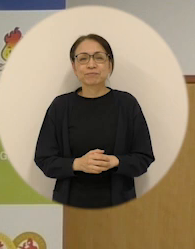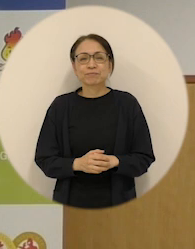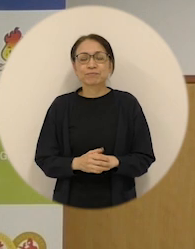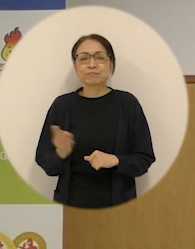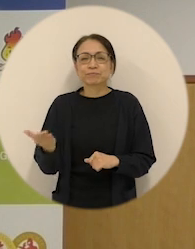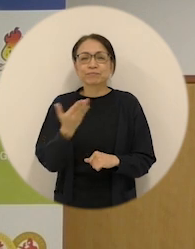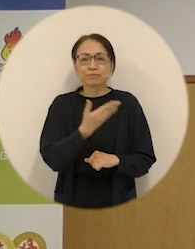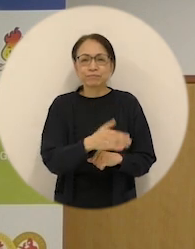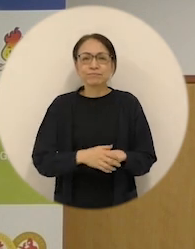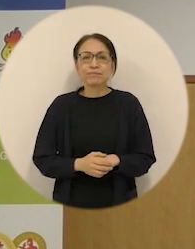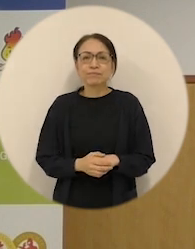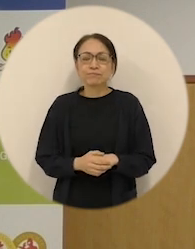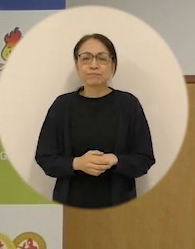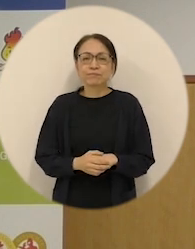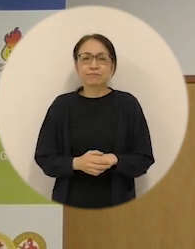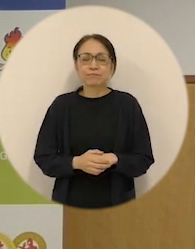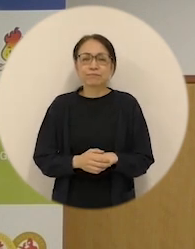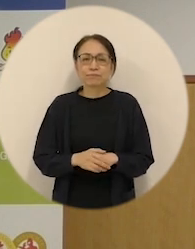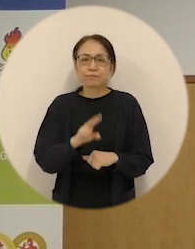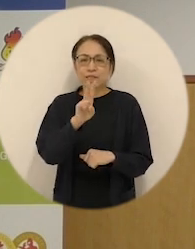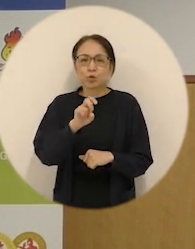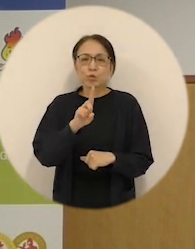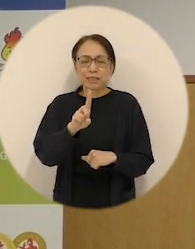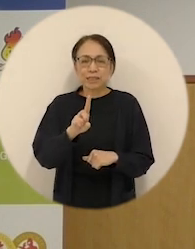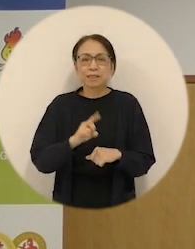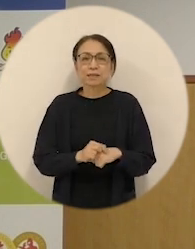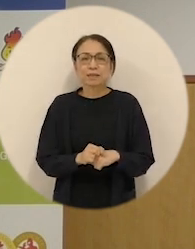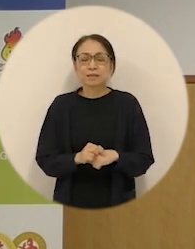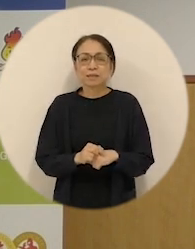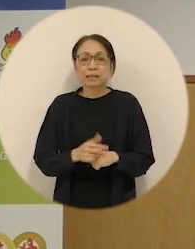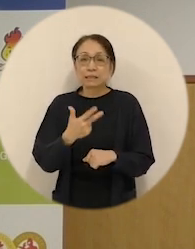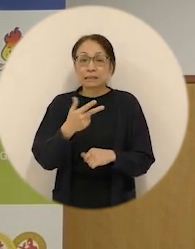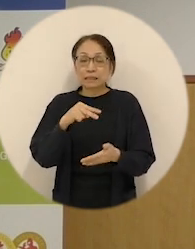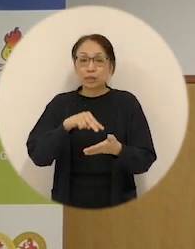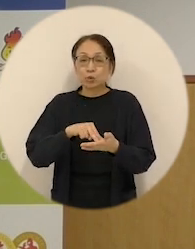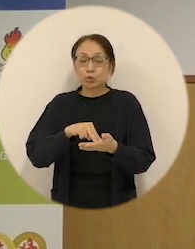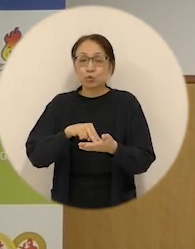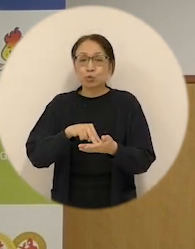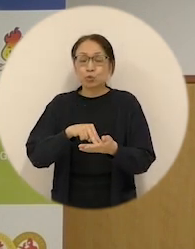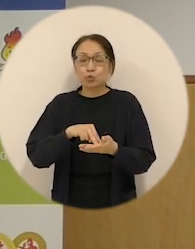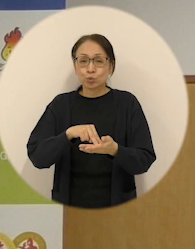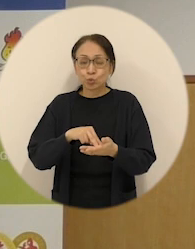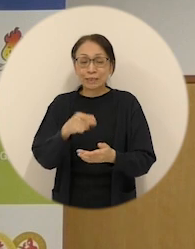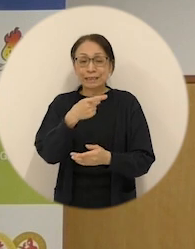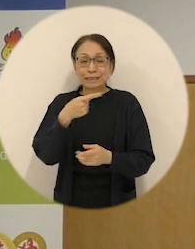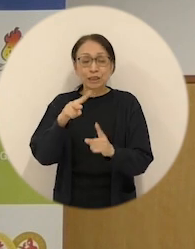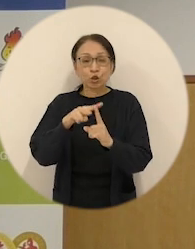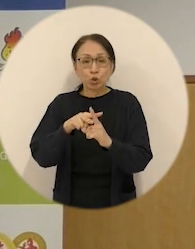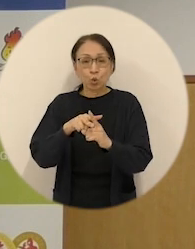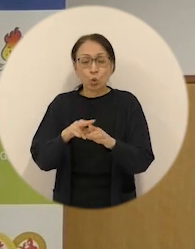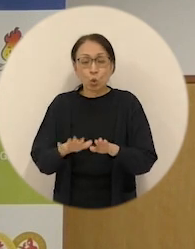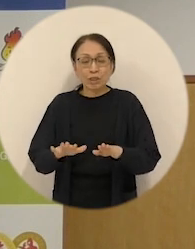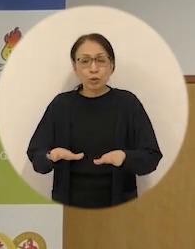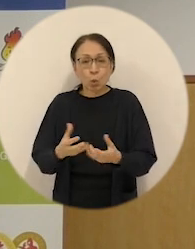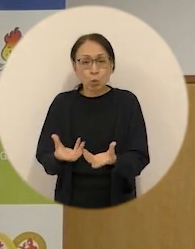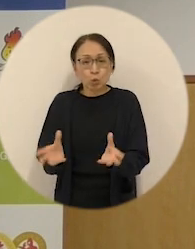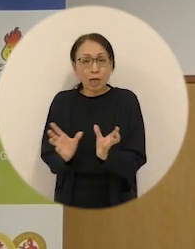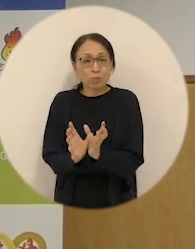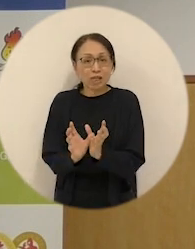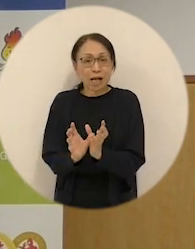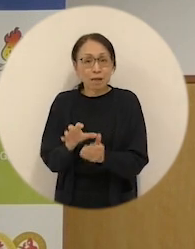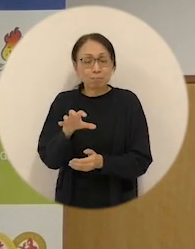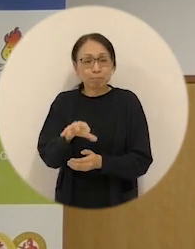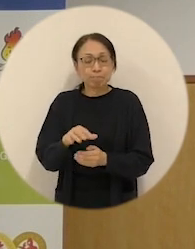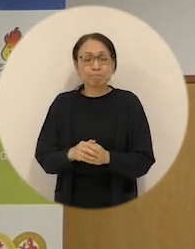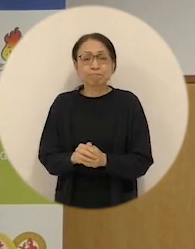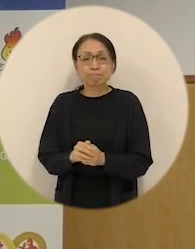次に議案第21号須賀川市立須賀川一生児童クラブ館及び須賀川市